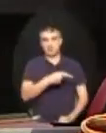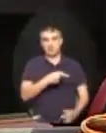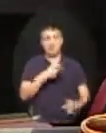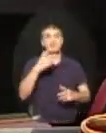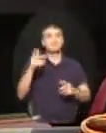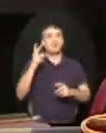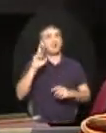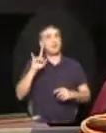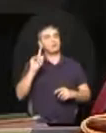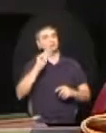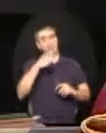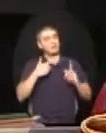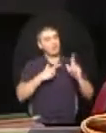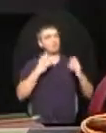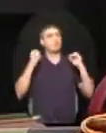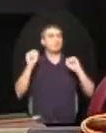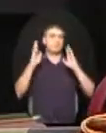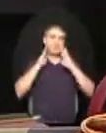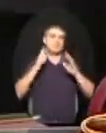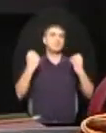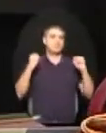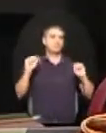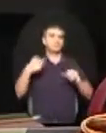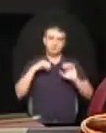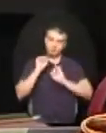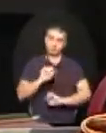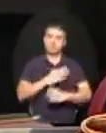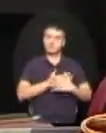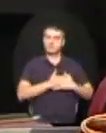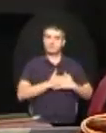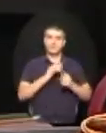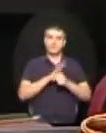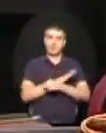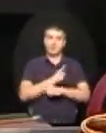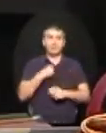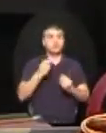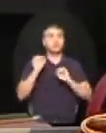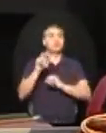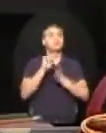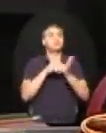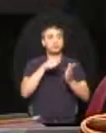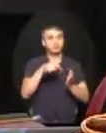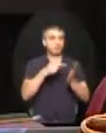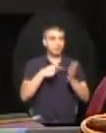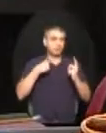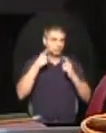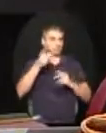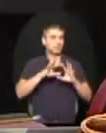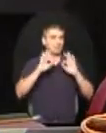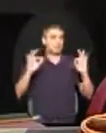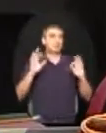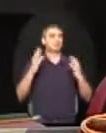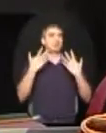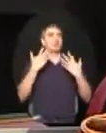וחנין זועבי נלחמת על הדמוקרטיה, מאמינה בדמוקרטיה, ואני תומכת בה בכל ליבי. אני תומכת ברשימה הזאת, משום שאני חושבת שזו תחילתו